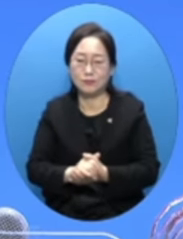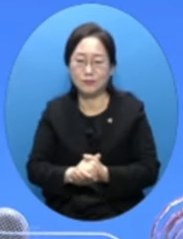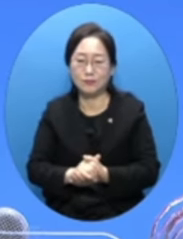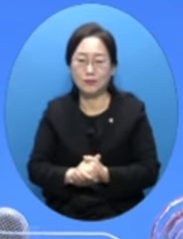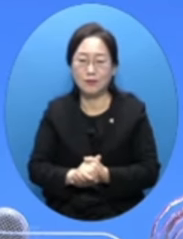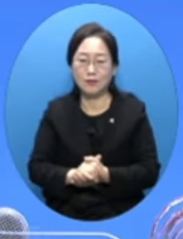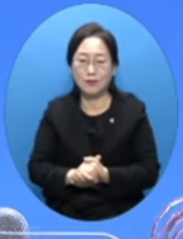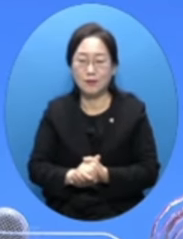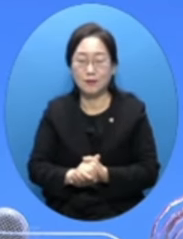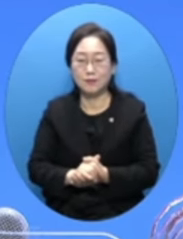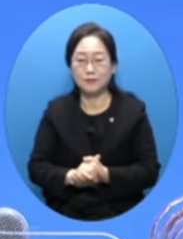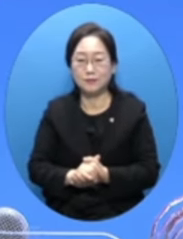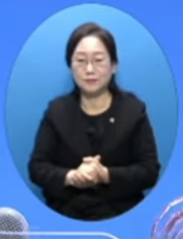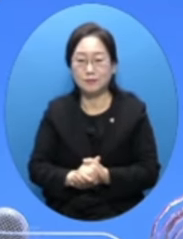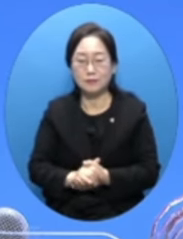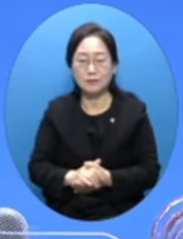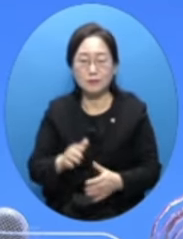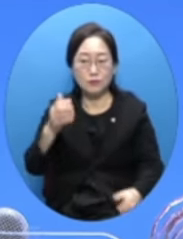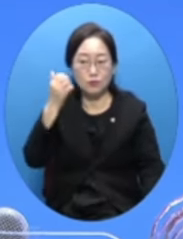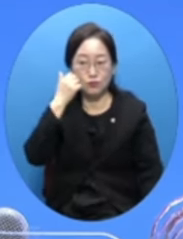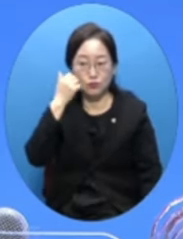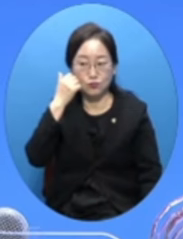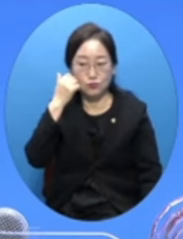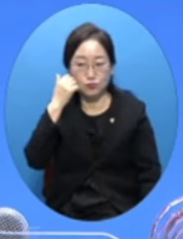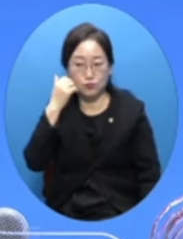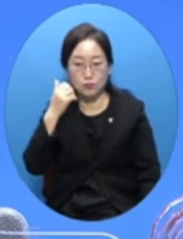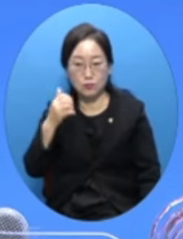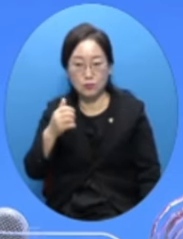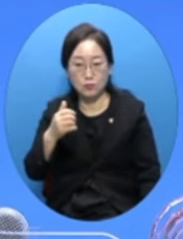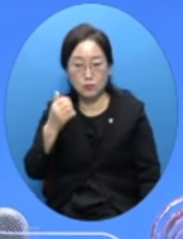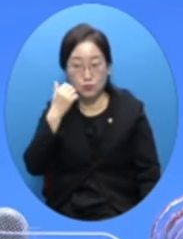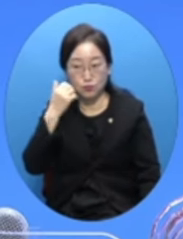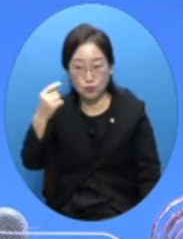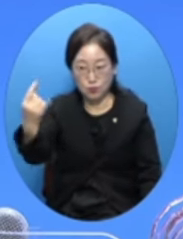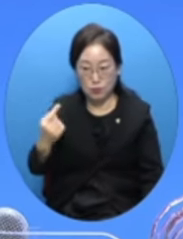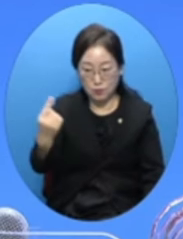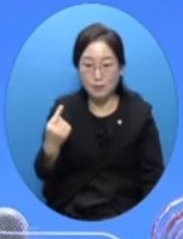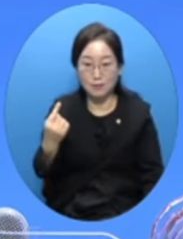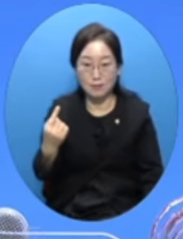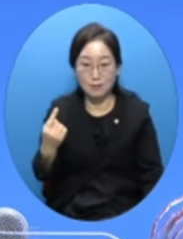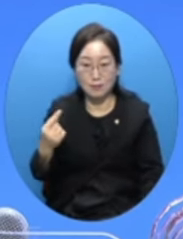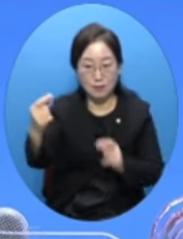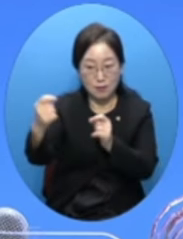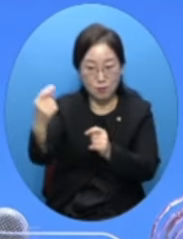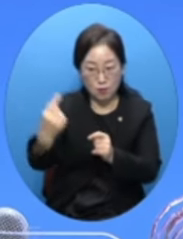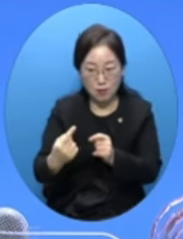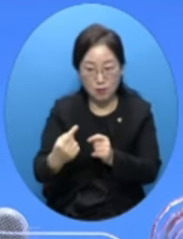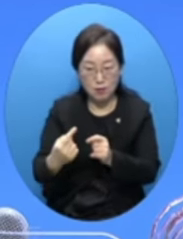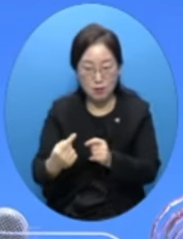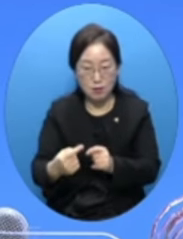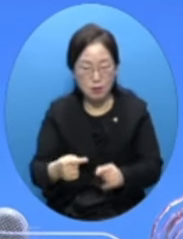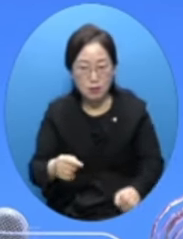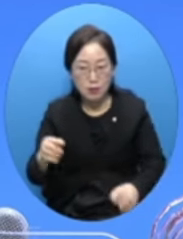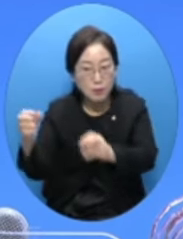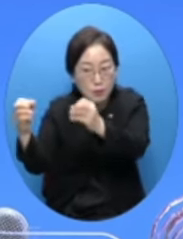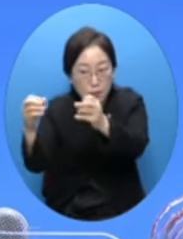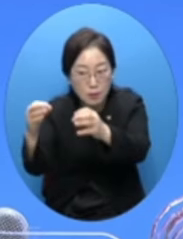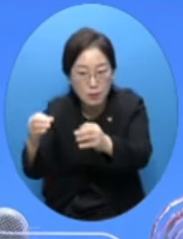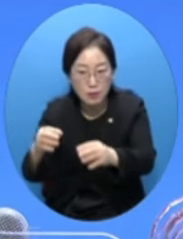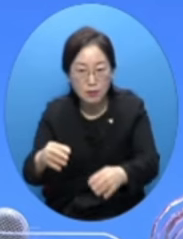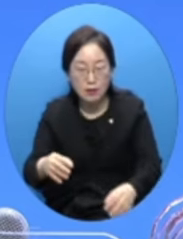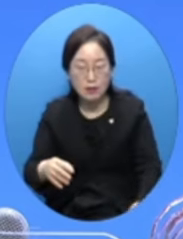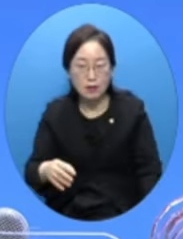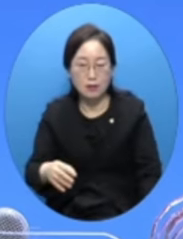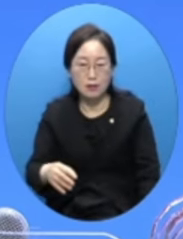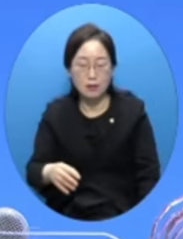아, 저거는 내 옆에 누구 얘기다 라고 하는 사람은 그게 바로 나에 대한 얘기라고 생각하시기를 바랍니다.